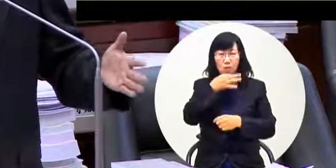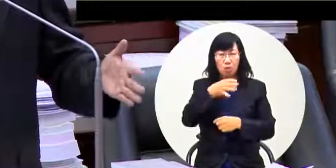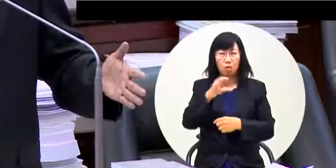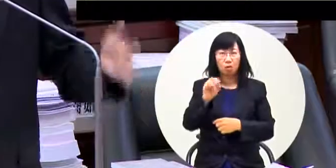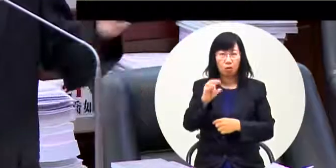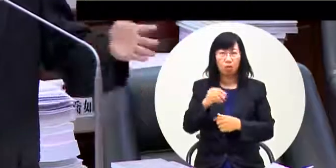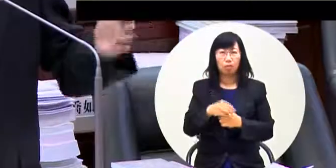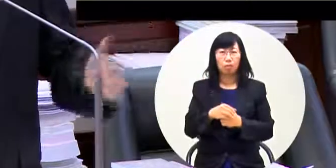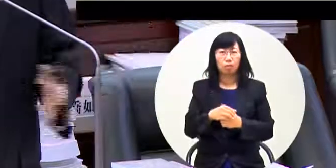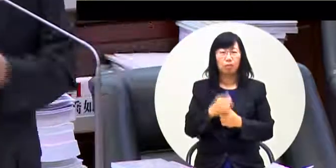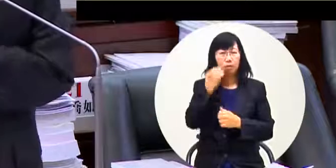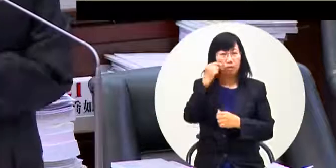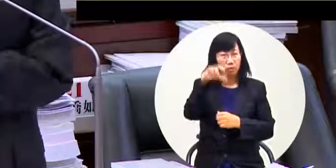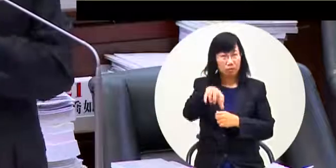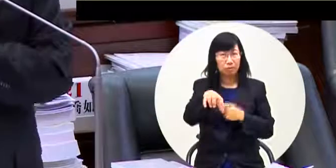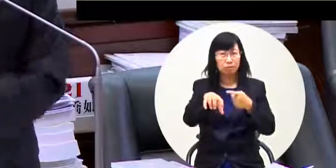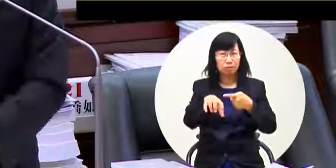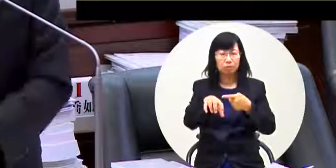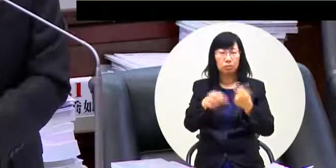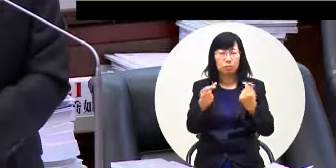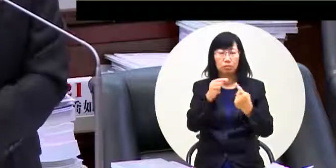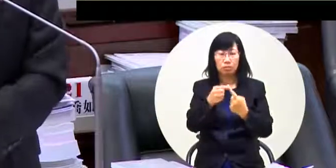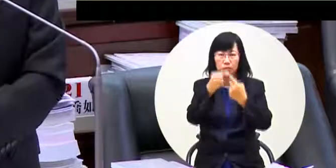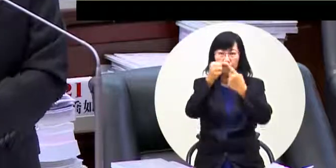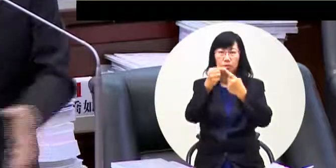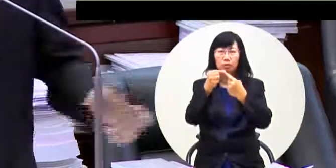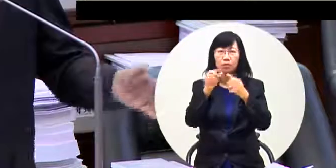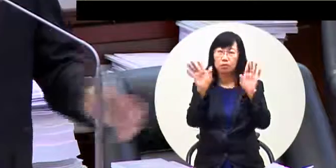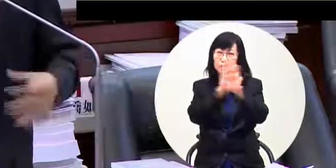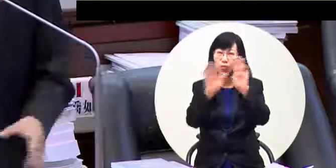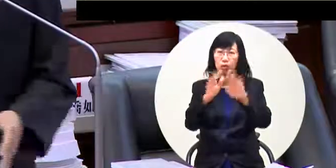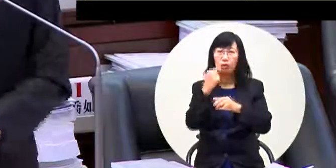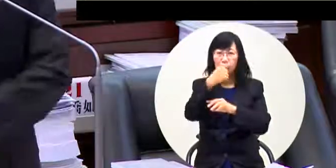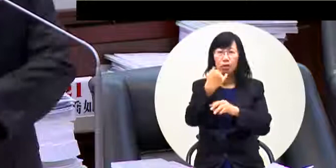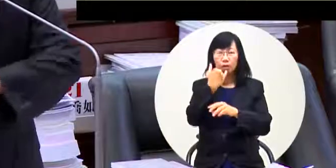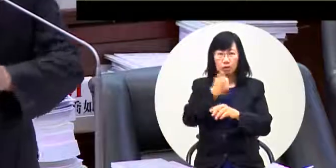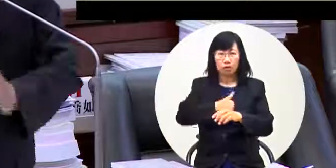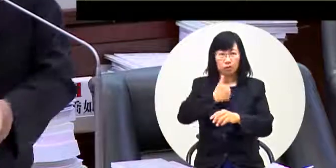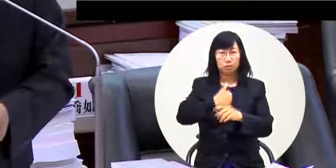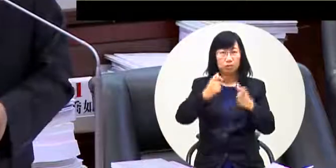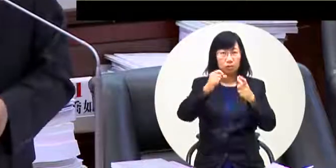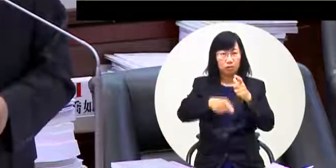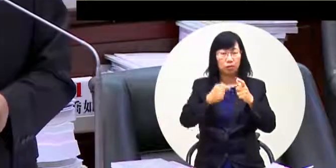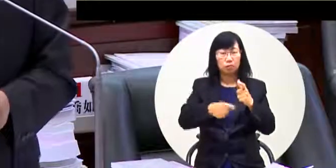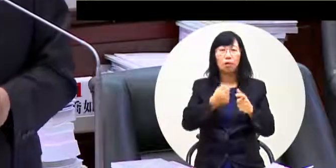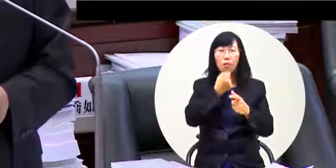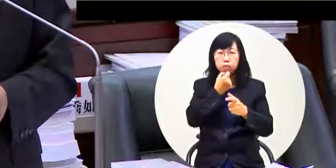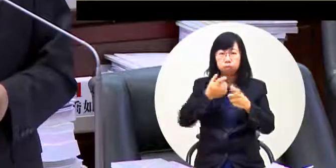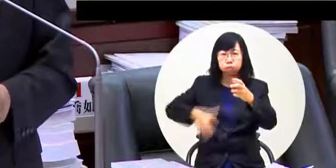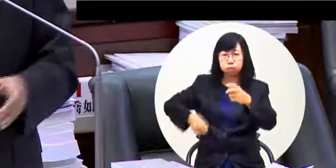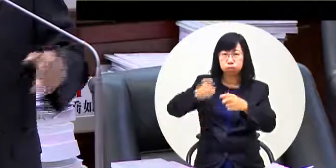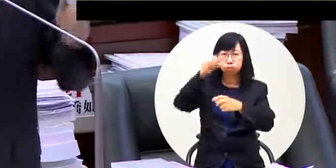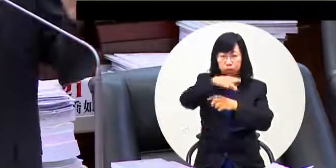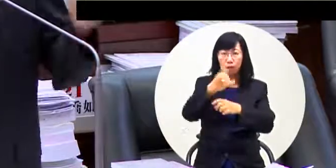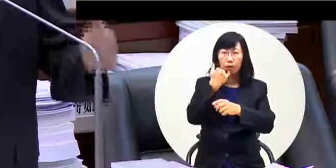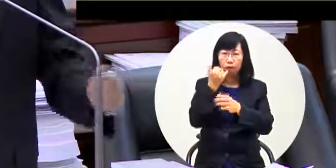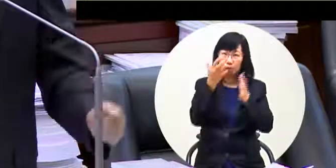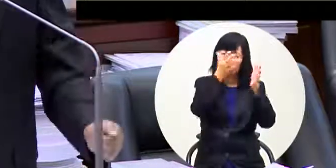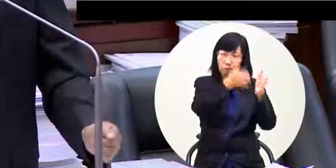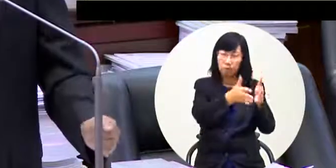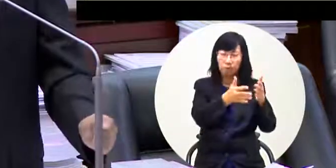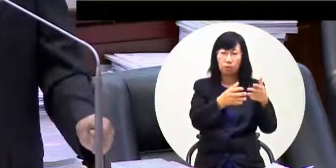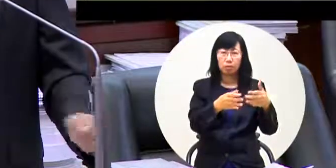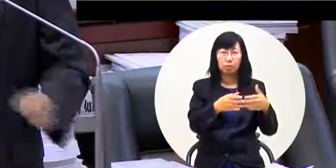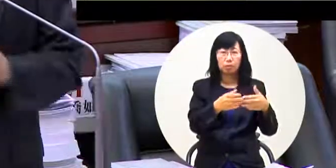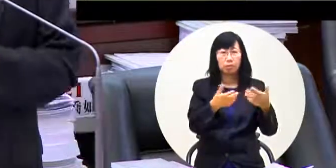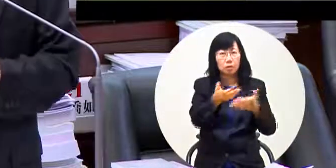就是单一窗口，让这些企业真的要来投资的有一个单一窗口做一个总协调，不用再去环保